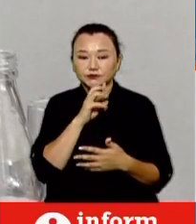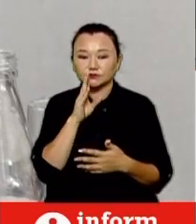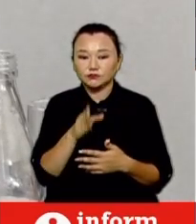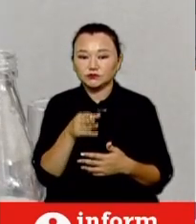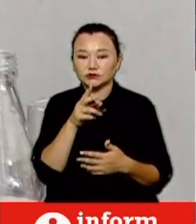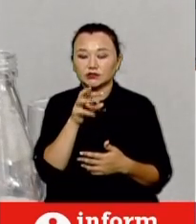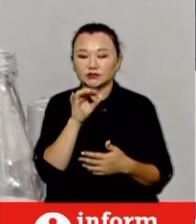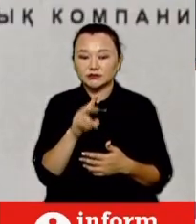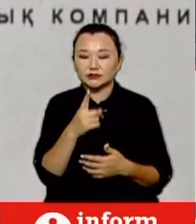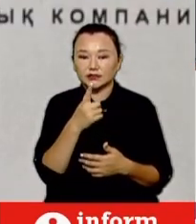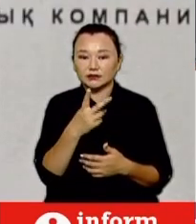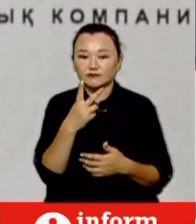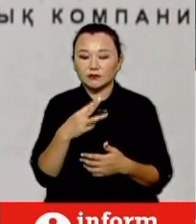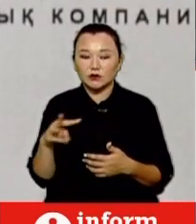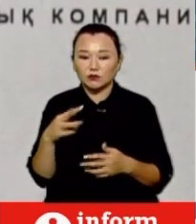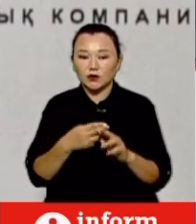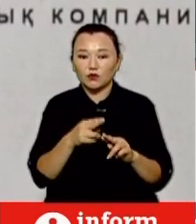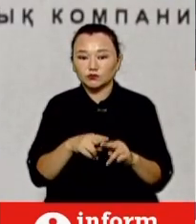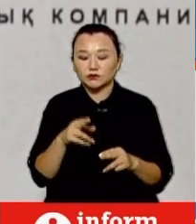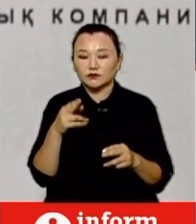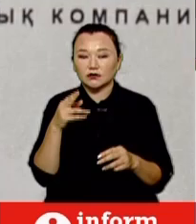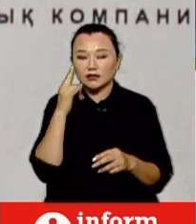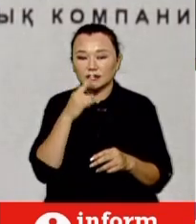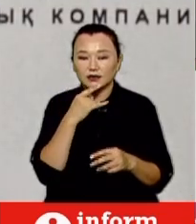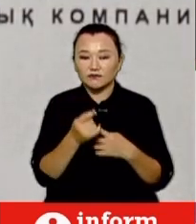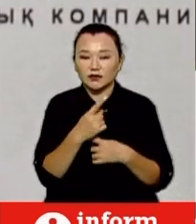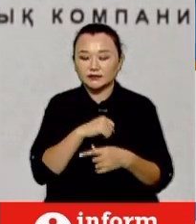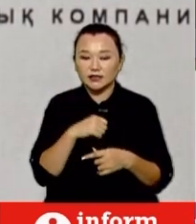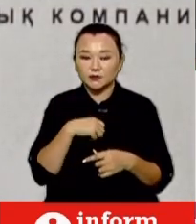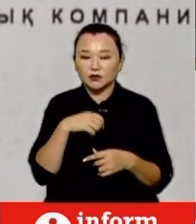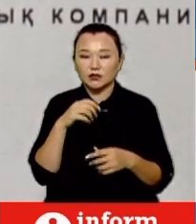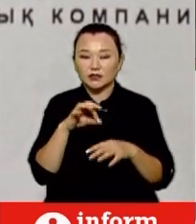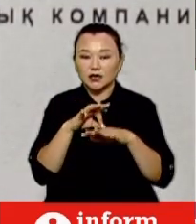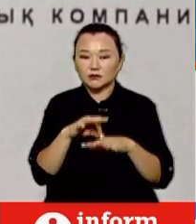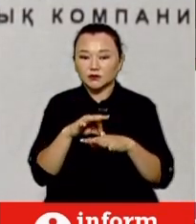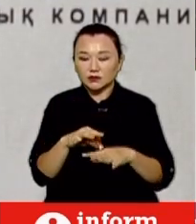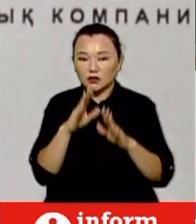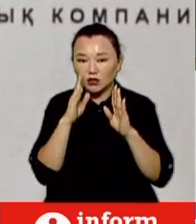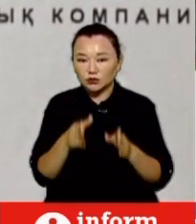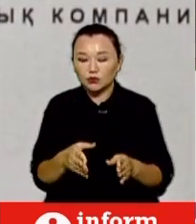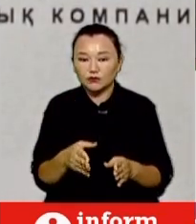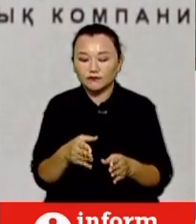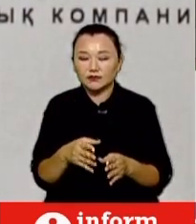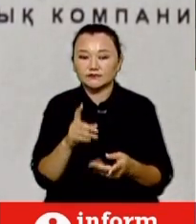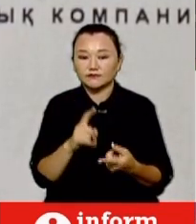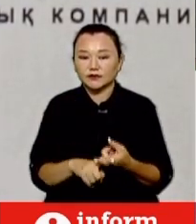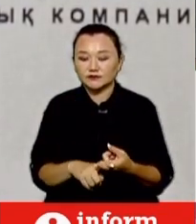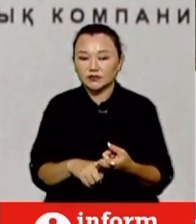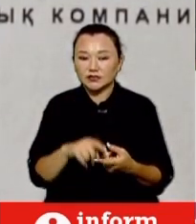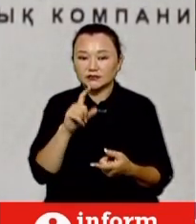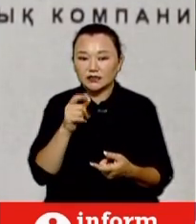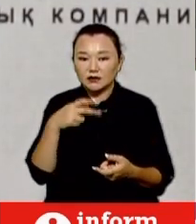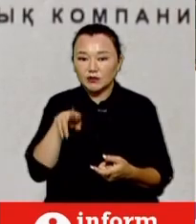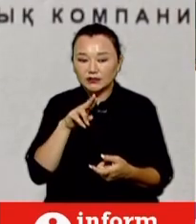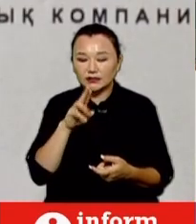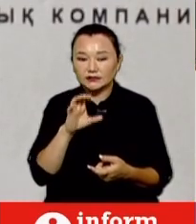порядка 1,2 миллионов. Потому что все-таки Казахстан является один из ключевых транспортных коридоров, связывающий Запад